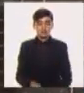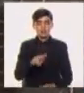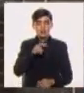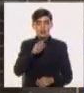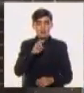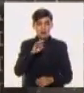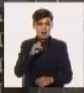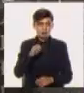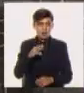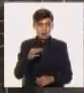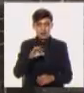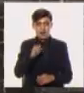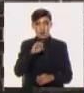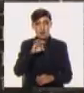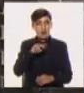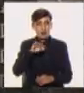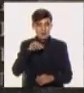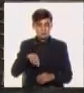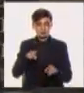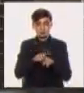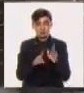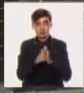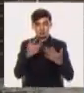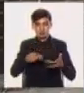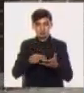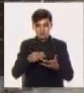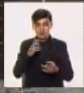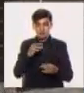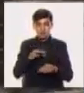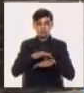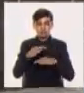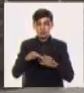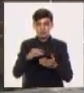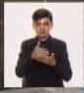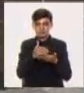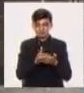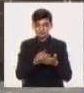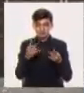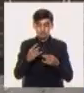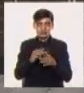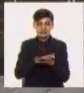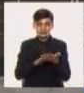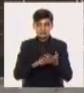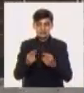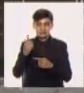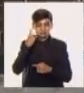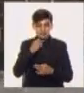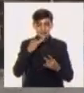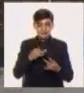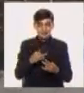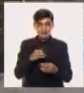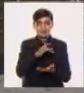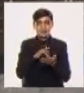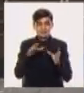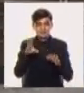Лаборатория «Олимп» возобновила диагностику коронавируса, но строго по предварительной регистрации. Реагентов хватает, говорят сотрудники